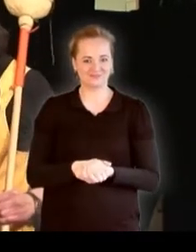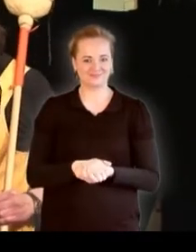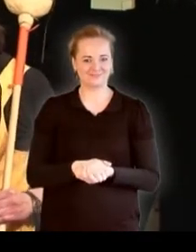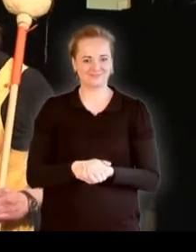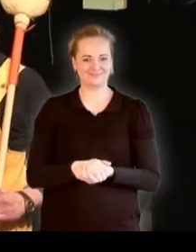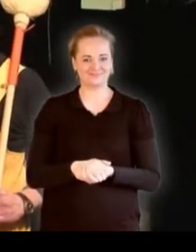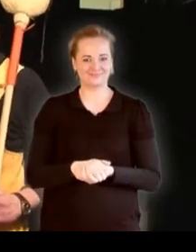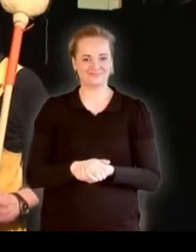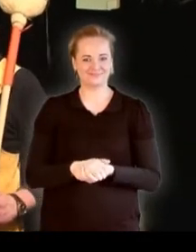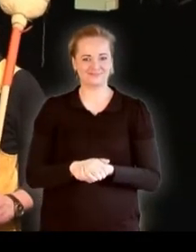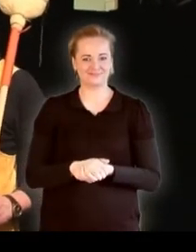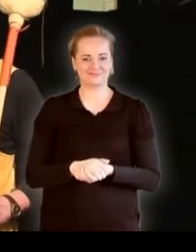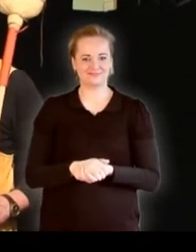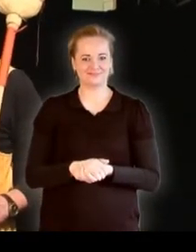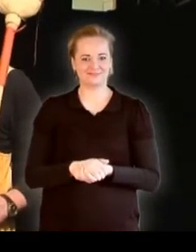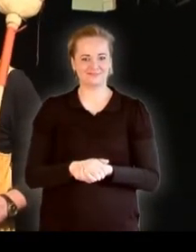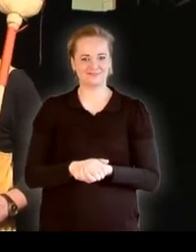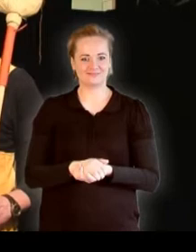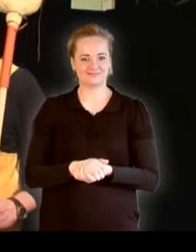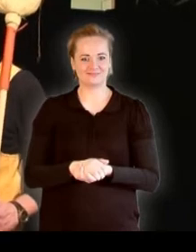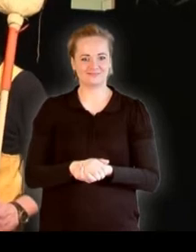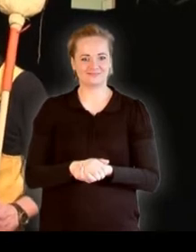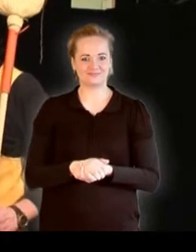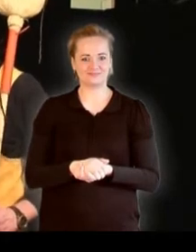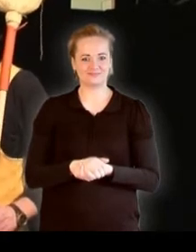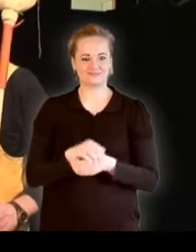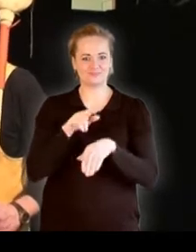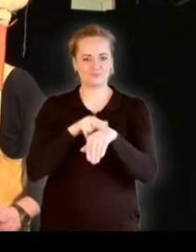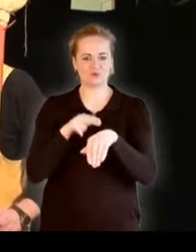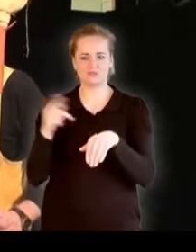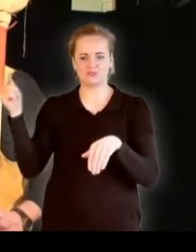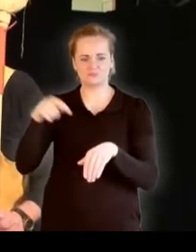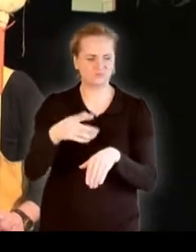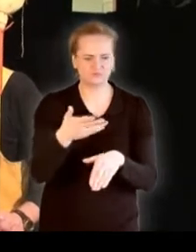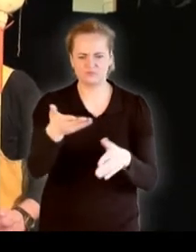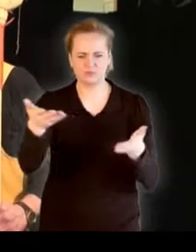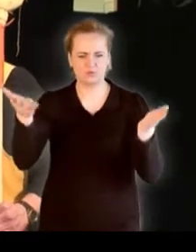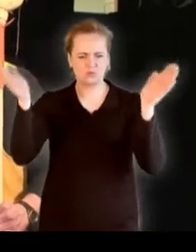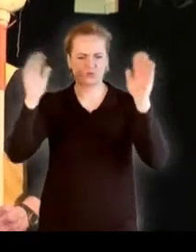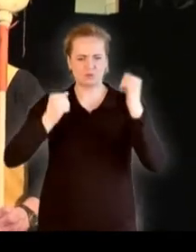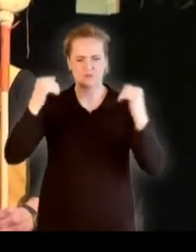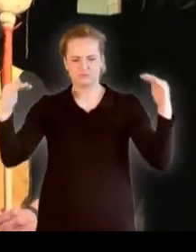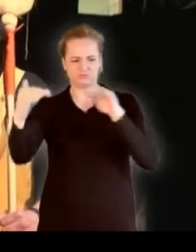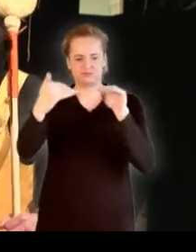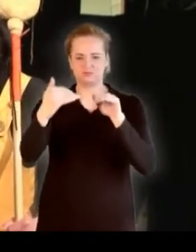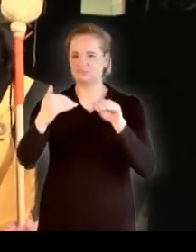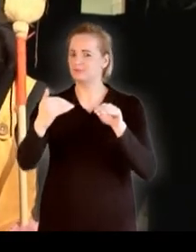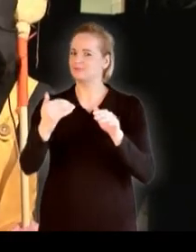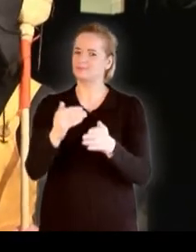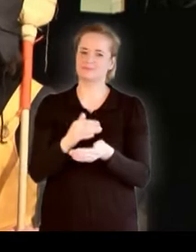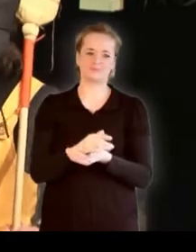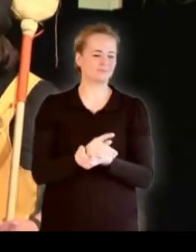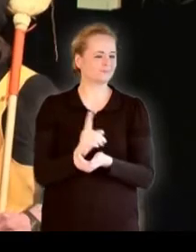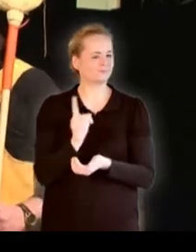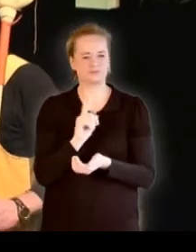kitko, atsiprašau, ar žinote, kam reikalinga geltona šviesa? Ne. Pasirodo ją. Skiečiamas